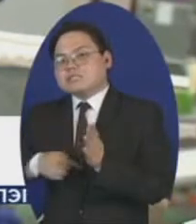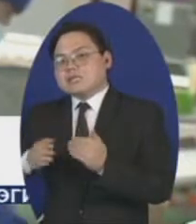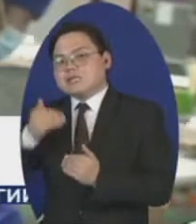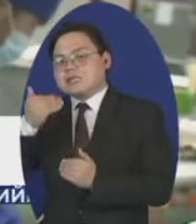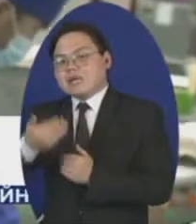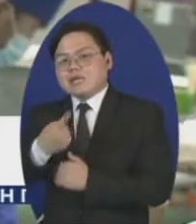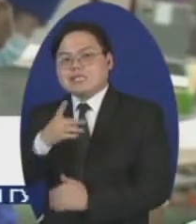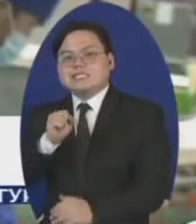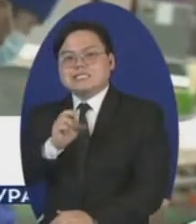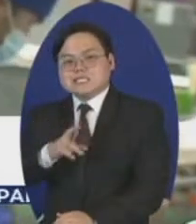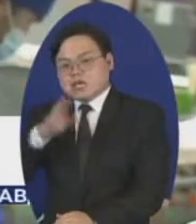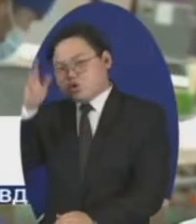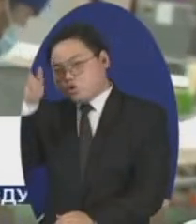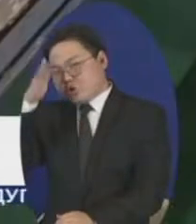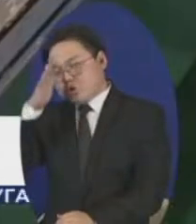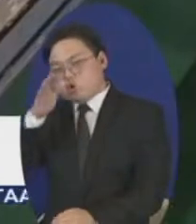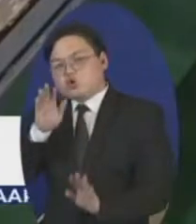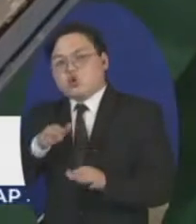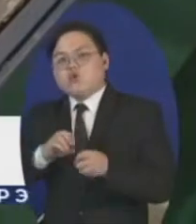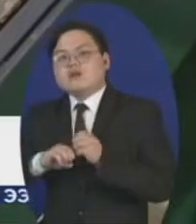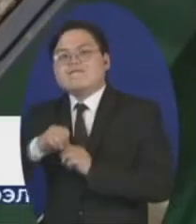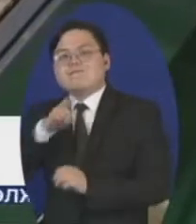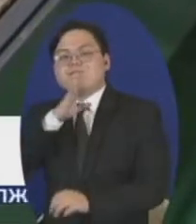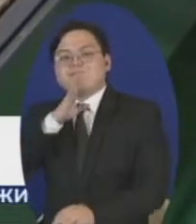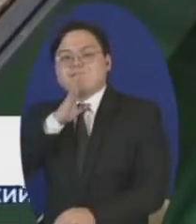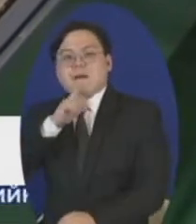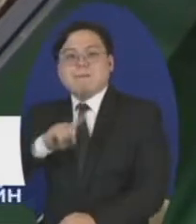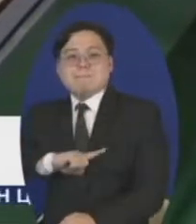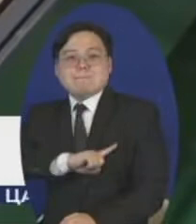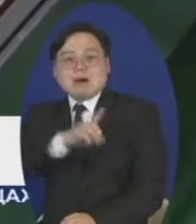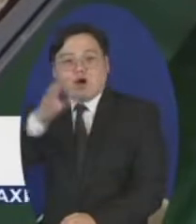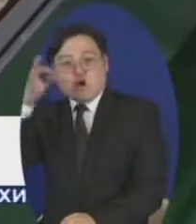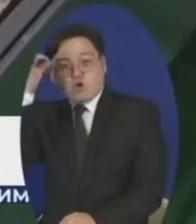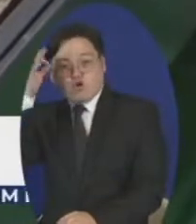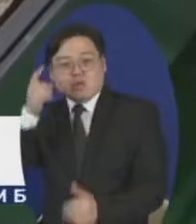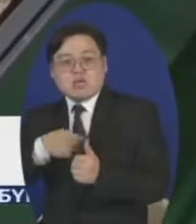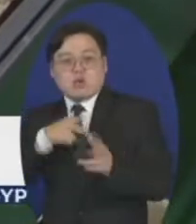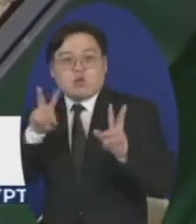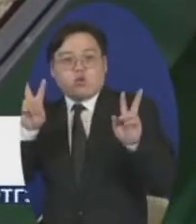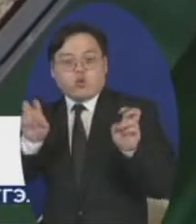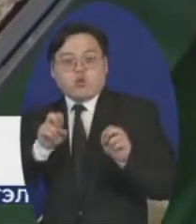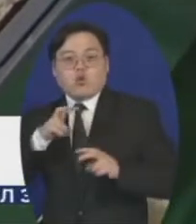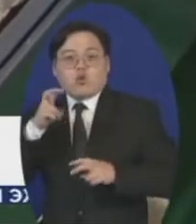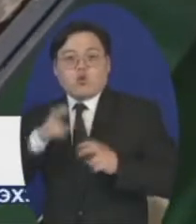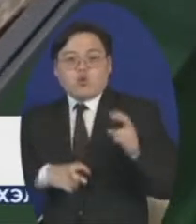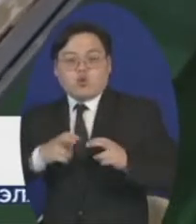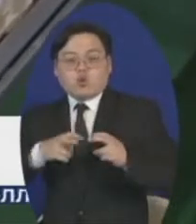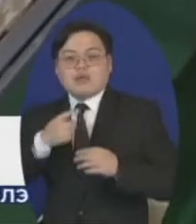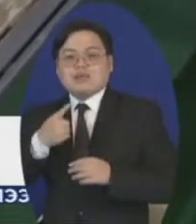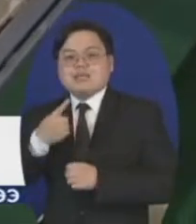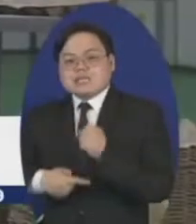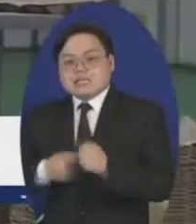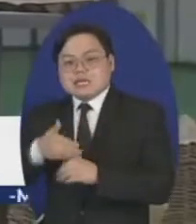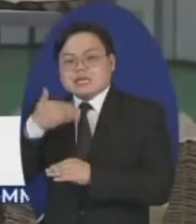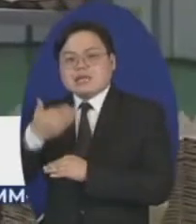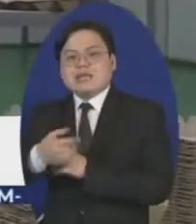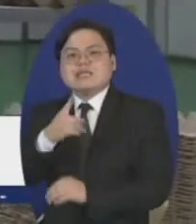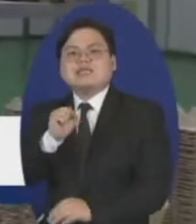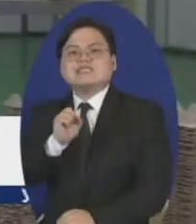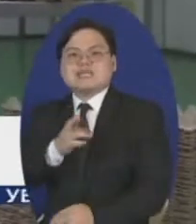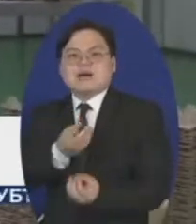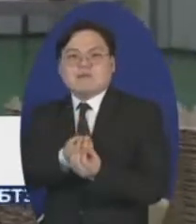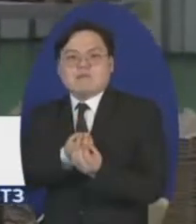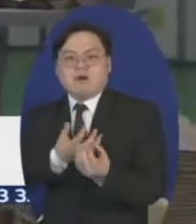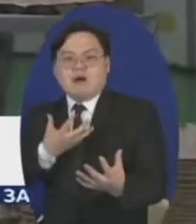дараа бид 1 сая толгой шуурттай ажиллах болох гэж байна. Баян өндөгний үйлдвэрлэл гэхэд ирэх жилээс 1 сая өндөглөгчөөс өндөг хүлэн